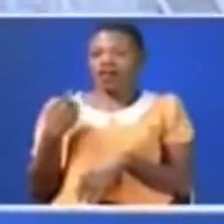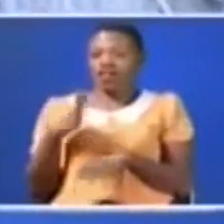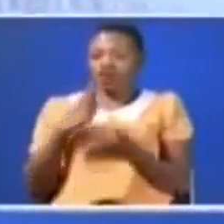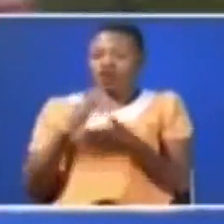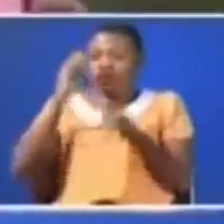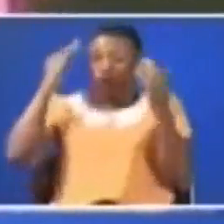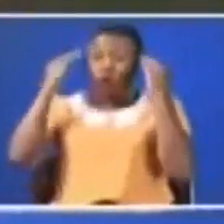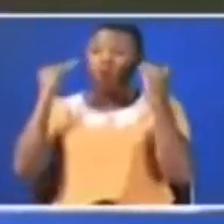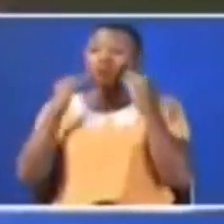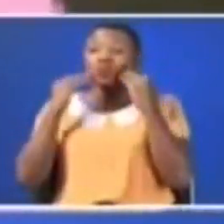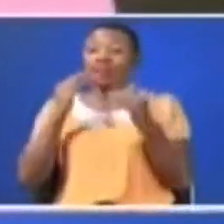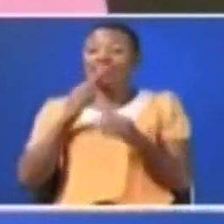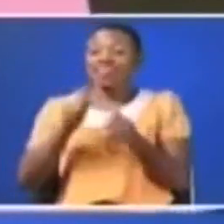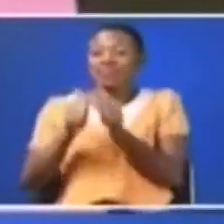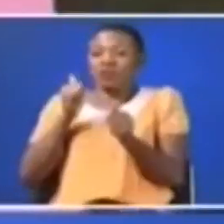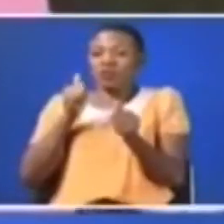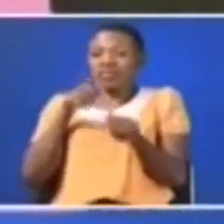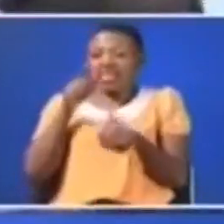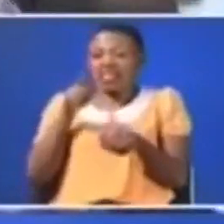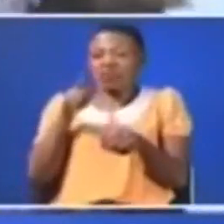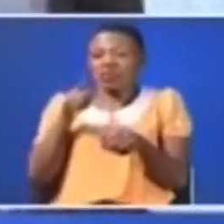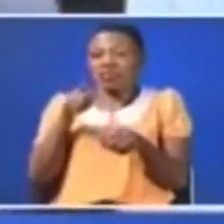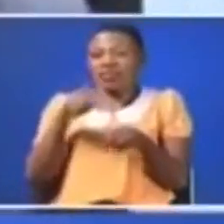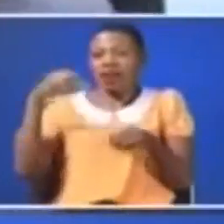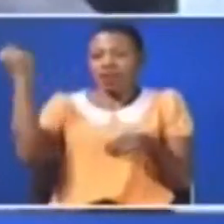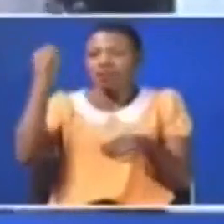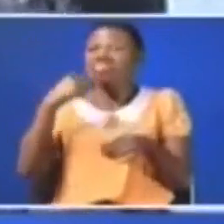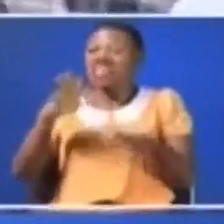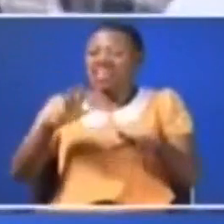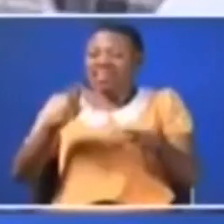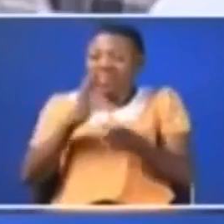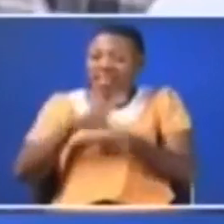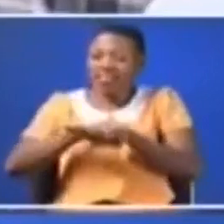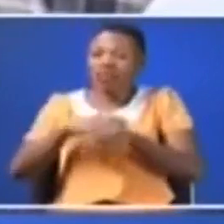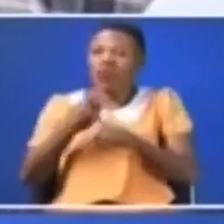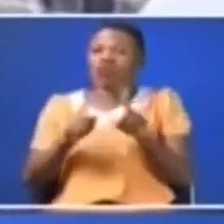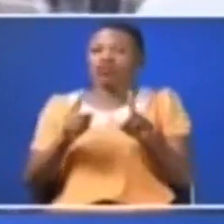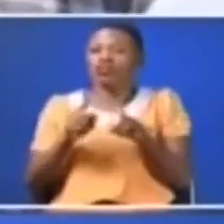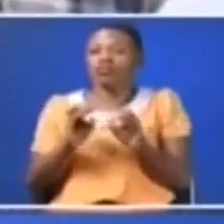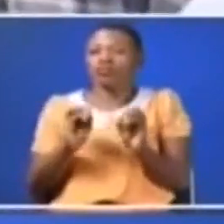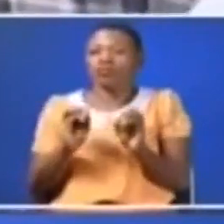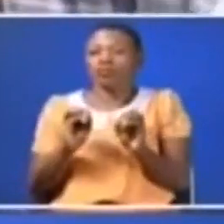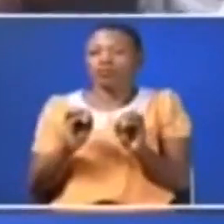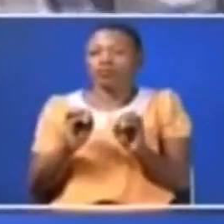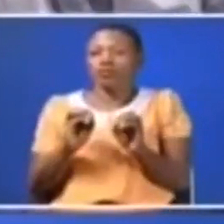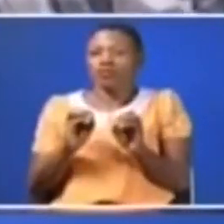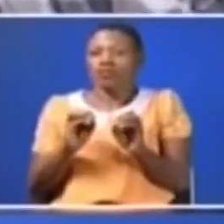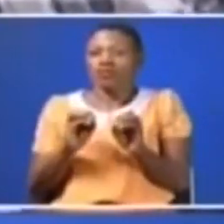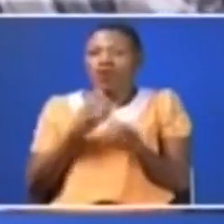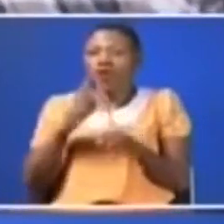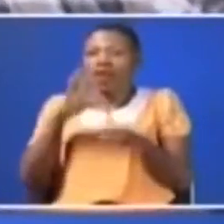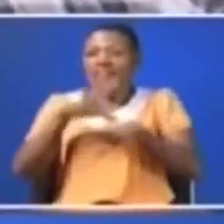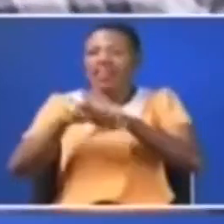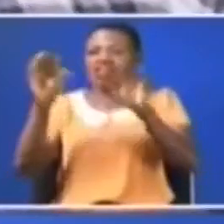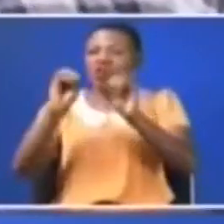ya mahakama iliyoharamisha mgomo wenyewe, wanasema hawajaipata. Court order kwa sasa haijapatikana,